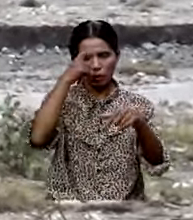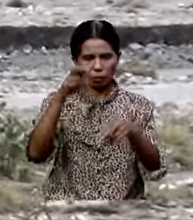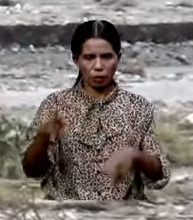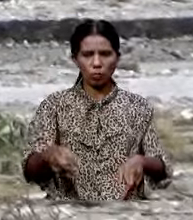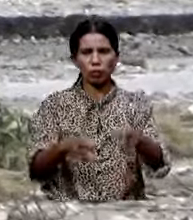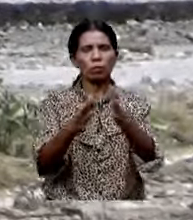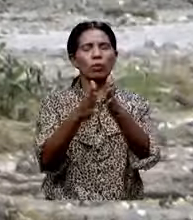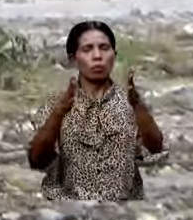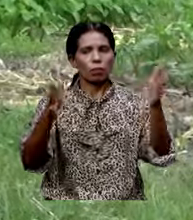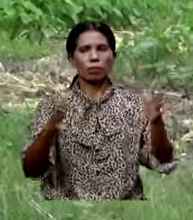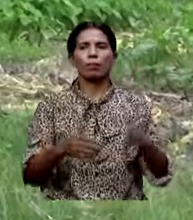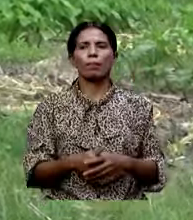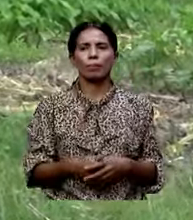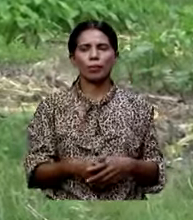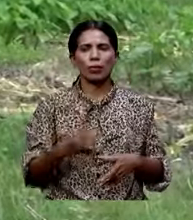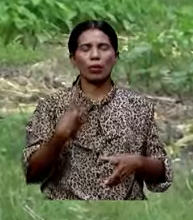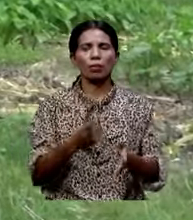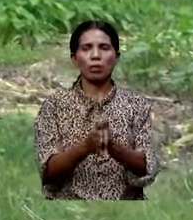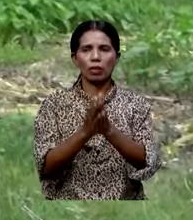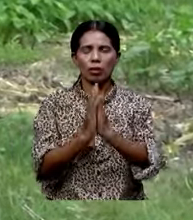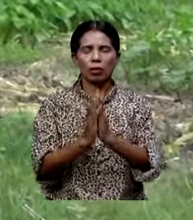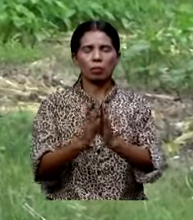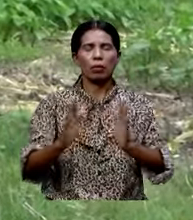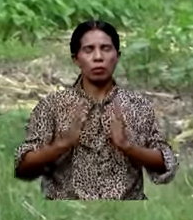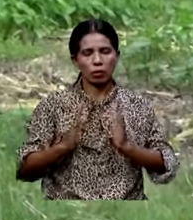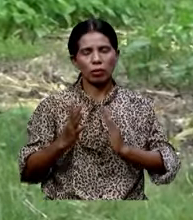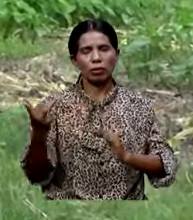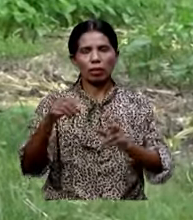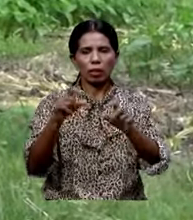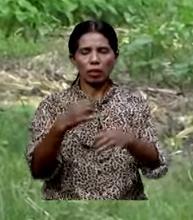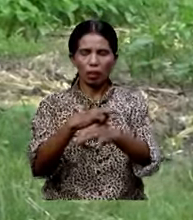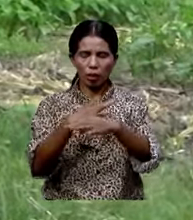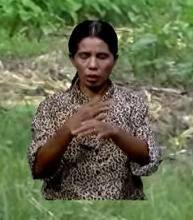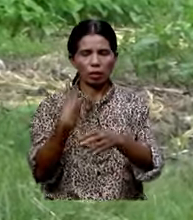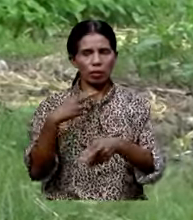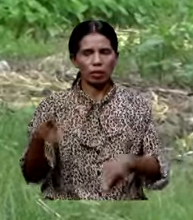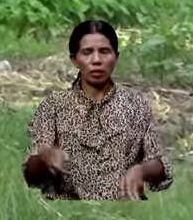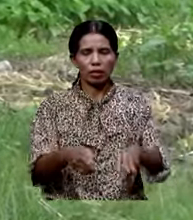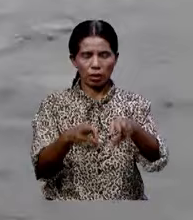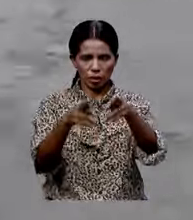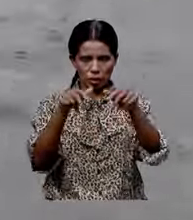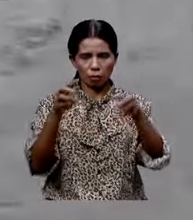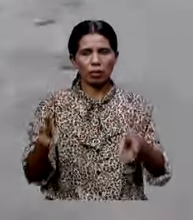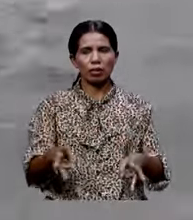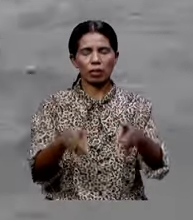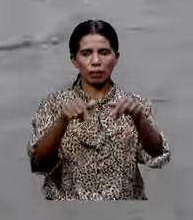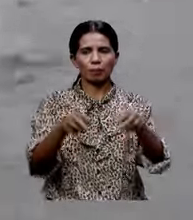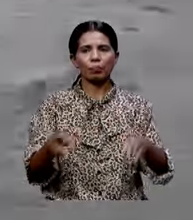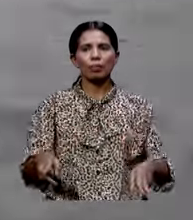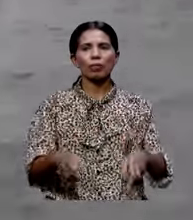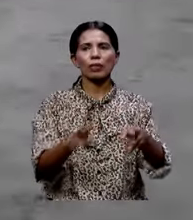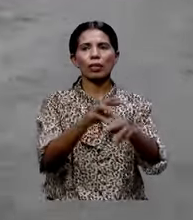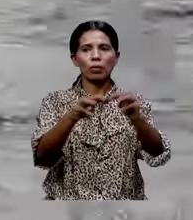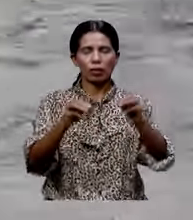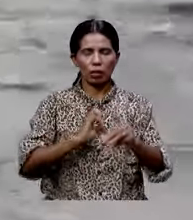sai da mas bo tengke ami usu po bor babotir tengke mai adia dun amnistrada ne. Mota sare baliza entre